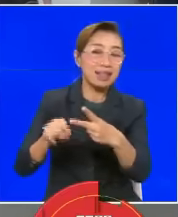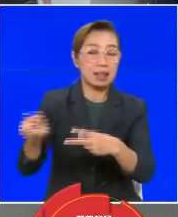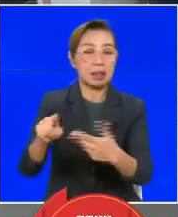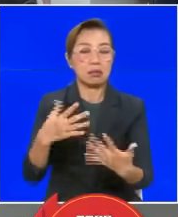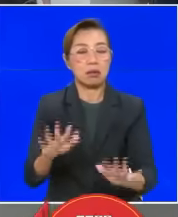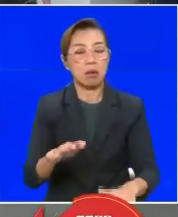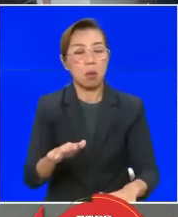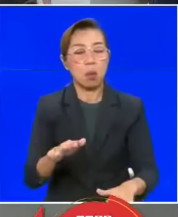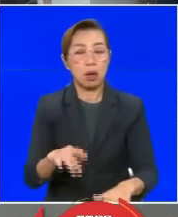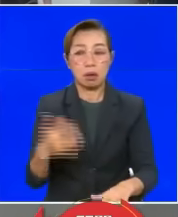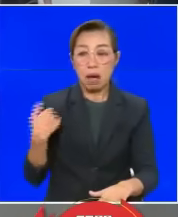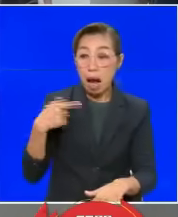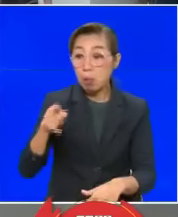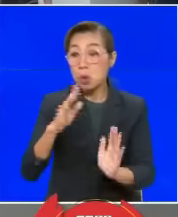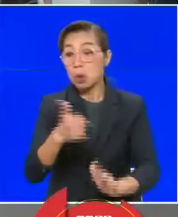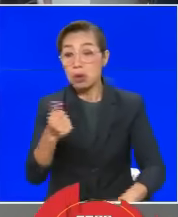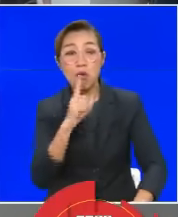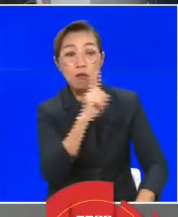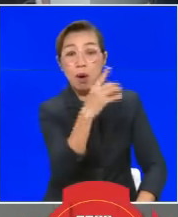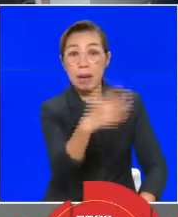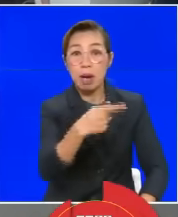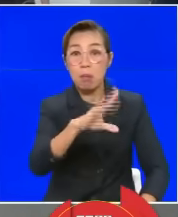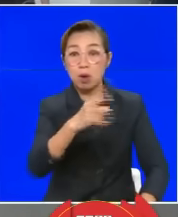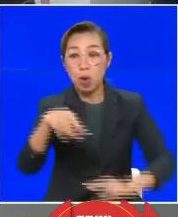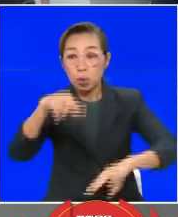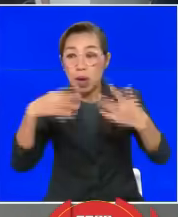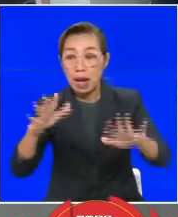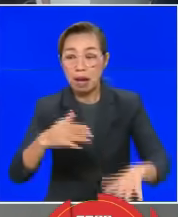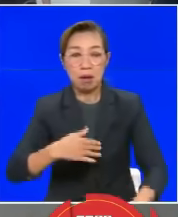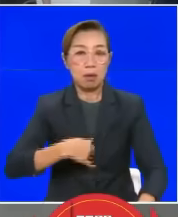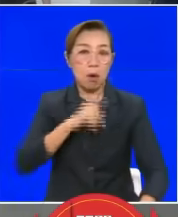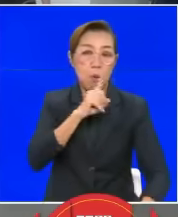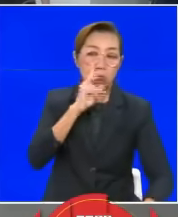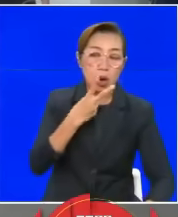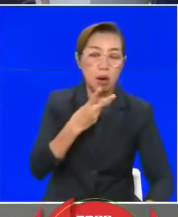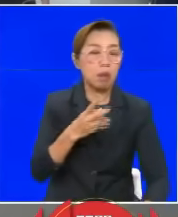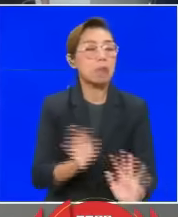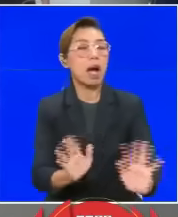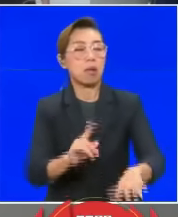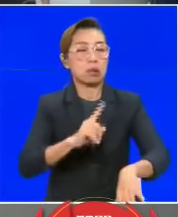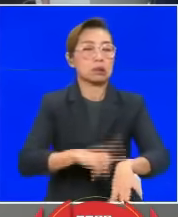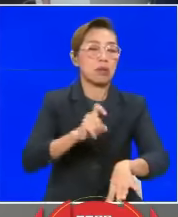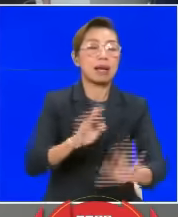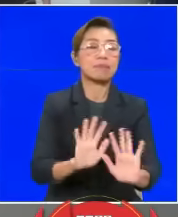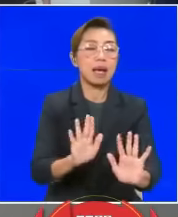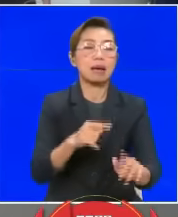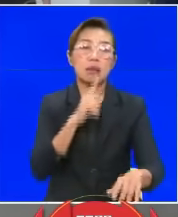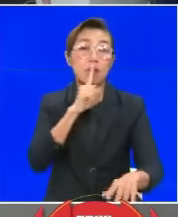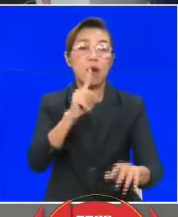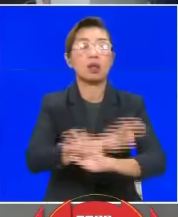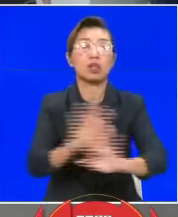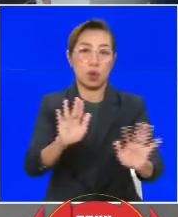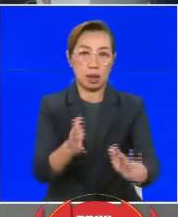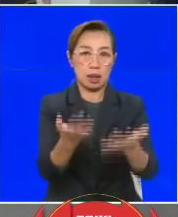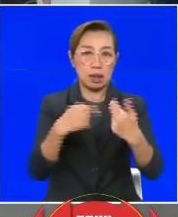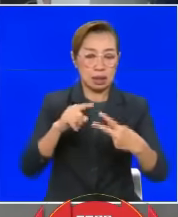ร้องไปแล้วและกระบวนการของปปชนั้นดำเนินการสอบสวนไปแล้วไม่อยากยื่นเรื่องซ้ำเพราะจะทำให้เรื่องล่าช้าส่วนประเด็นเรื่องของคำ